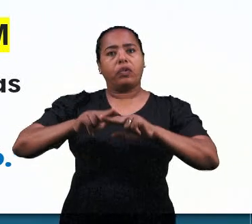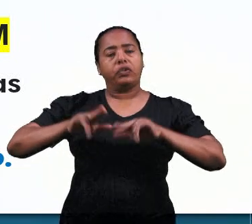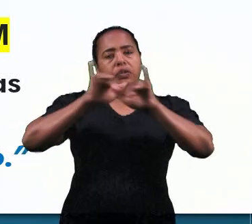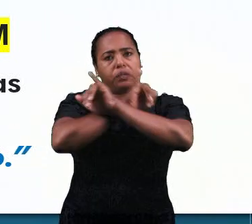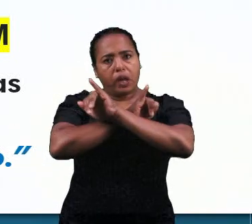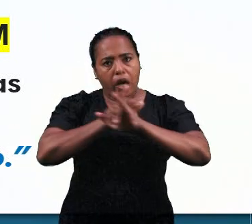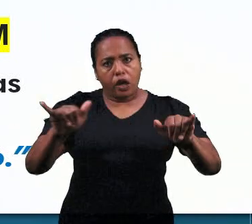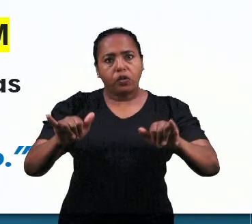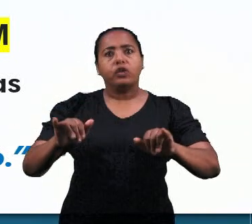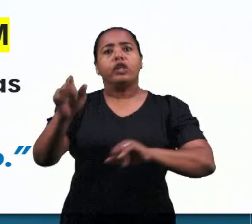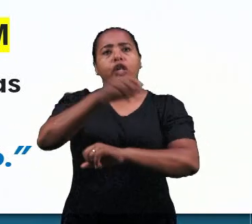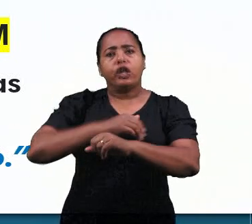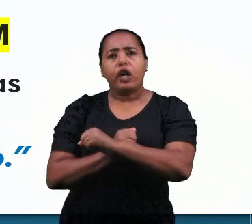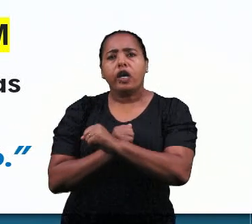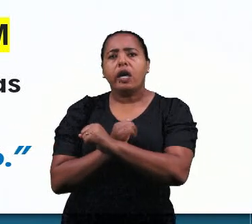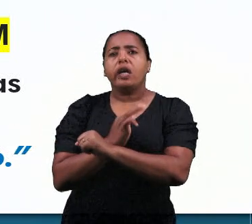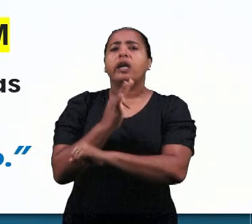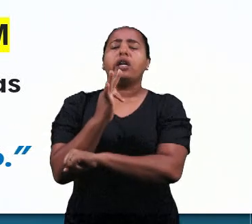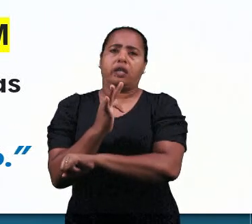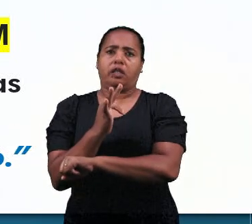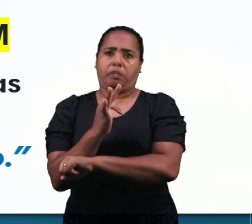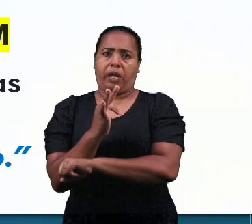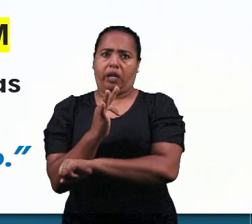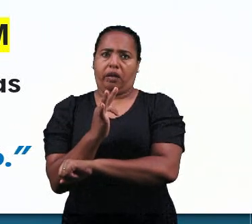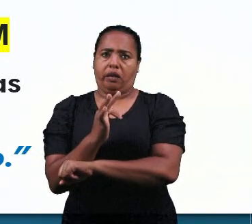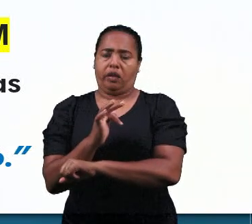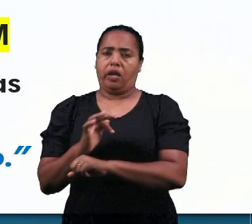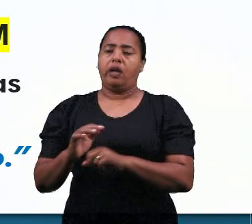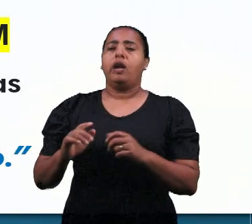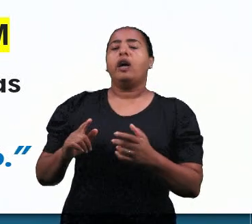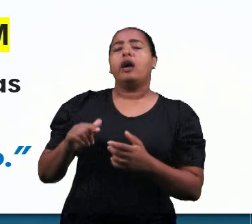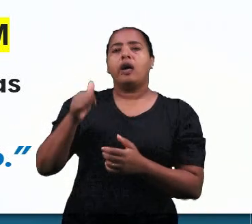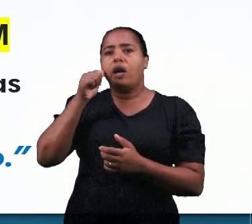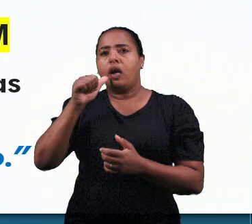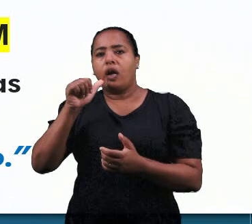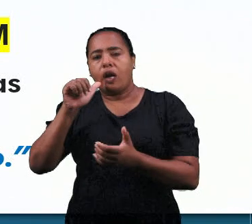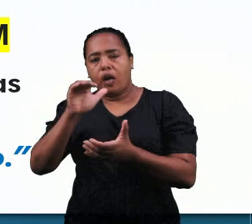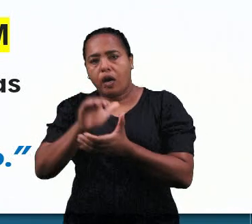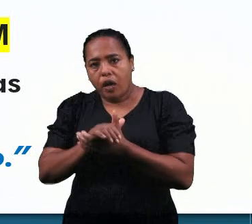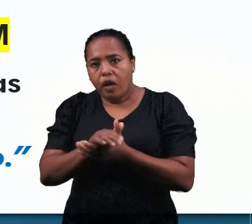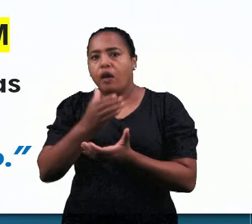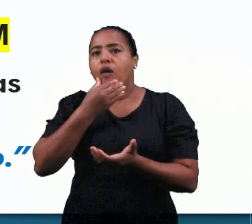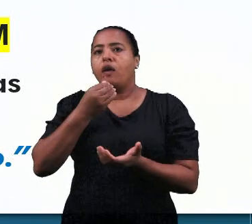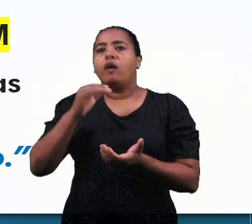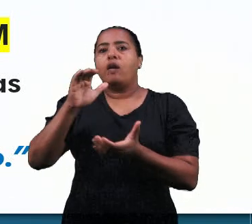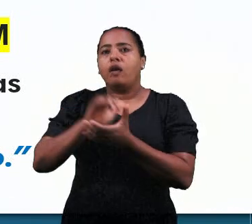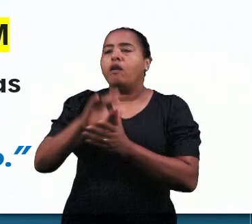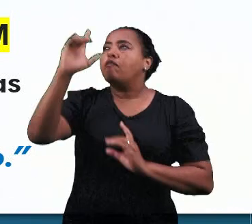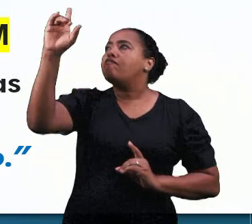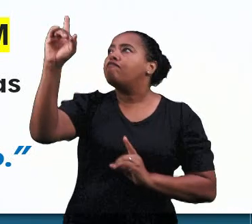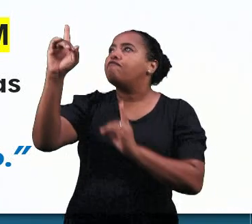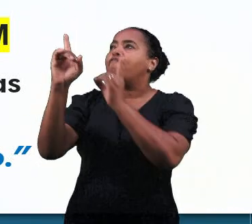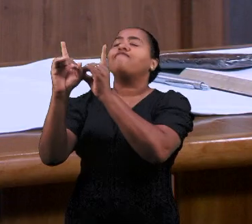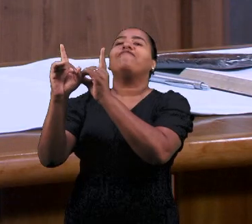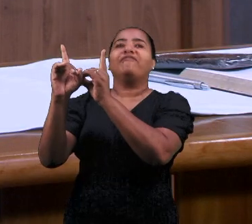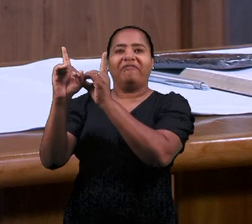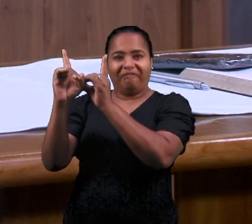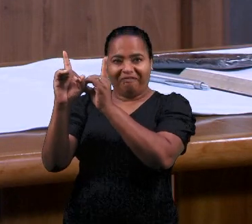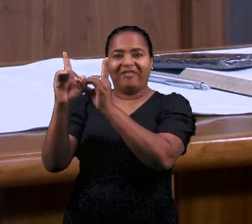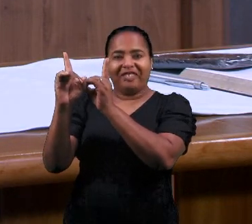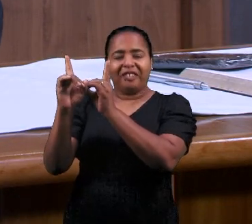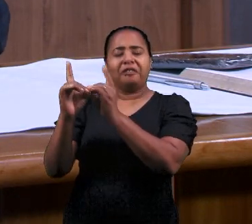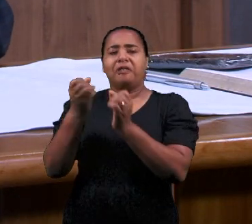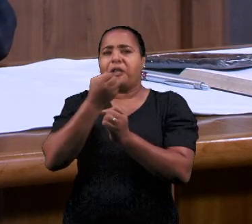annonce ce qui plus est attendu entre les 2 parties, époux et épouse, qui est la rencontre. Très